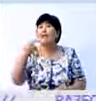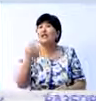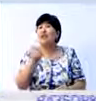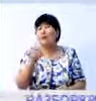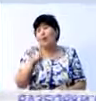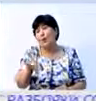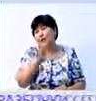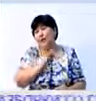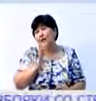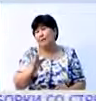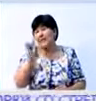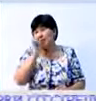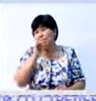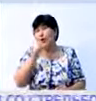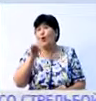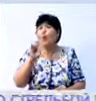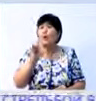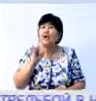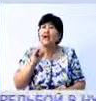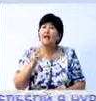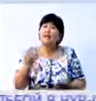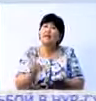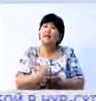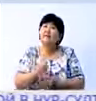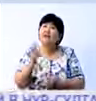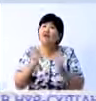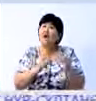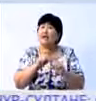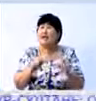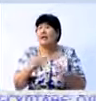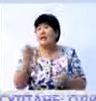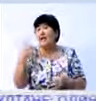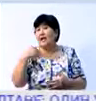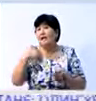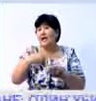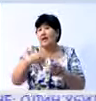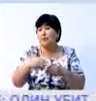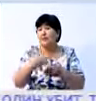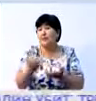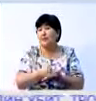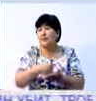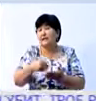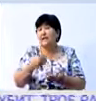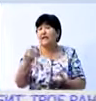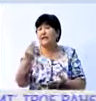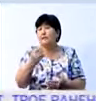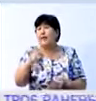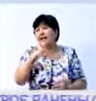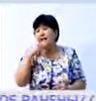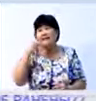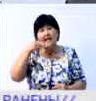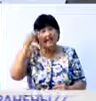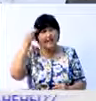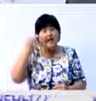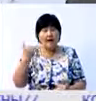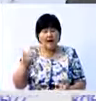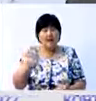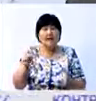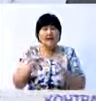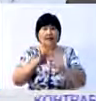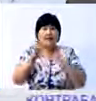Он используется в нефтяной и уранодобывающей отраслях. Раньше компании закупали такой цемент у соседних стран – России и Китая. Наша цель –